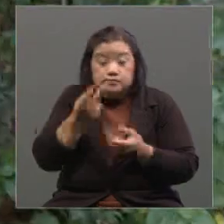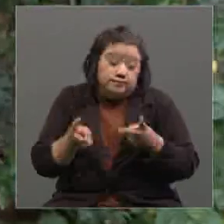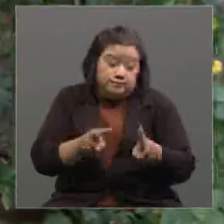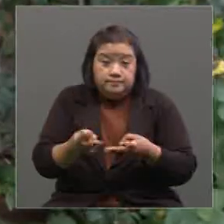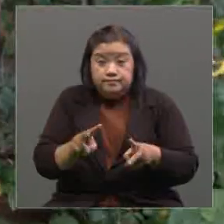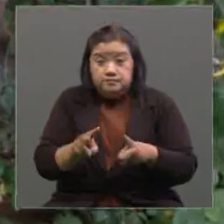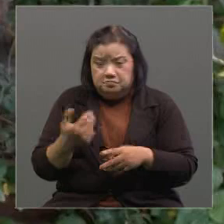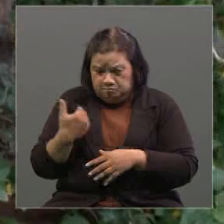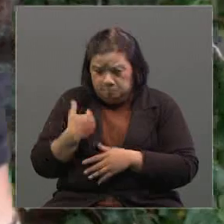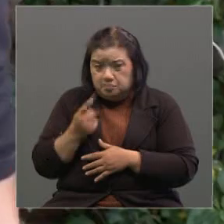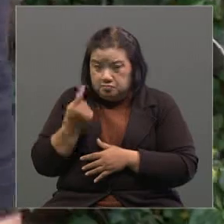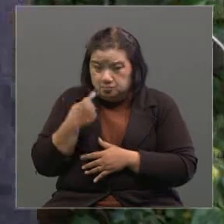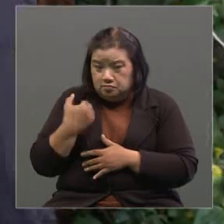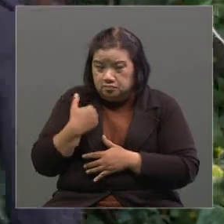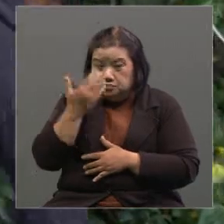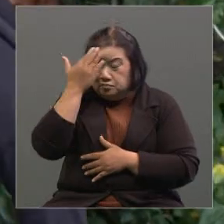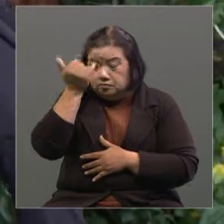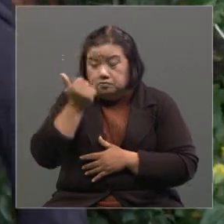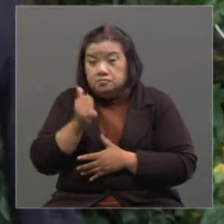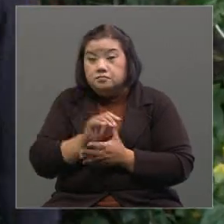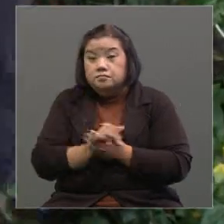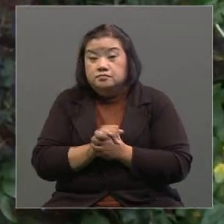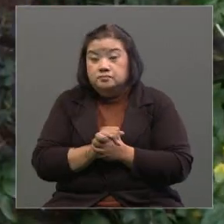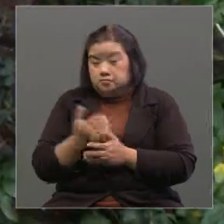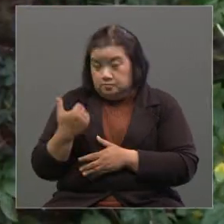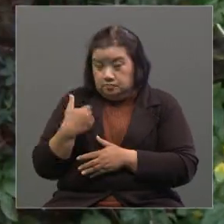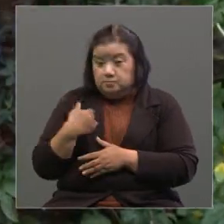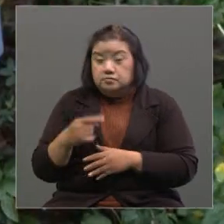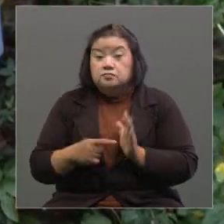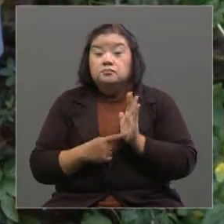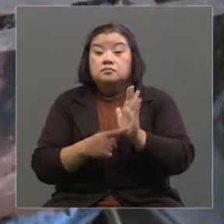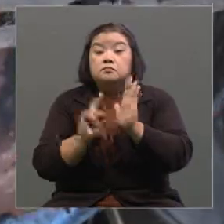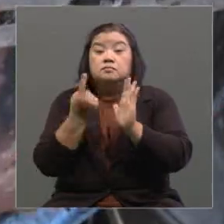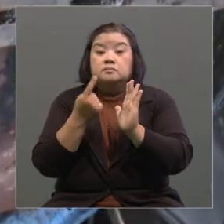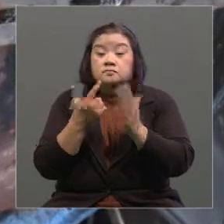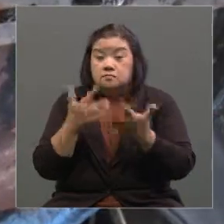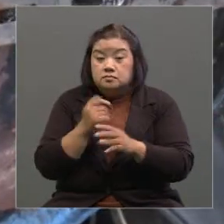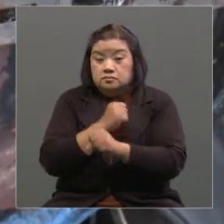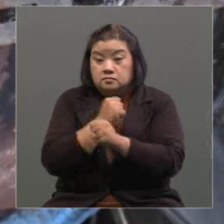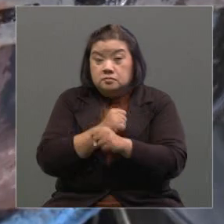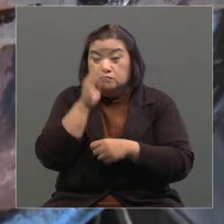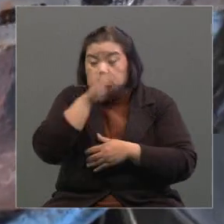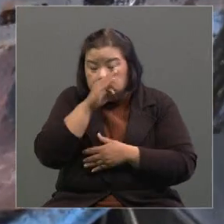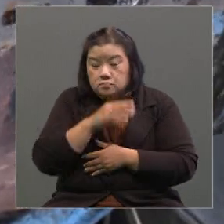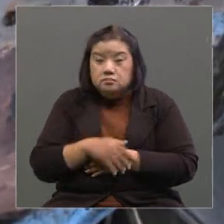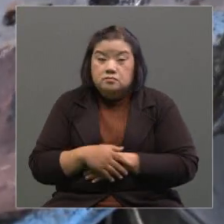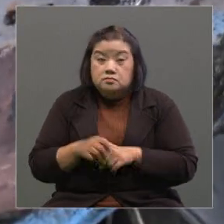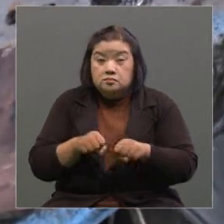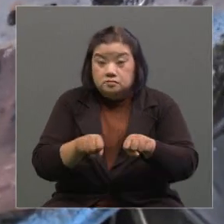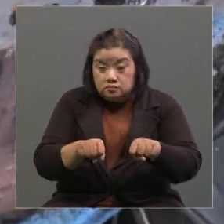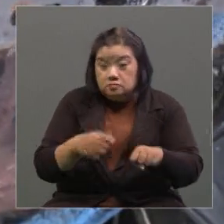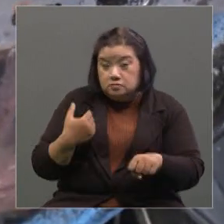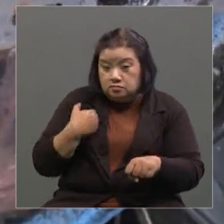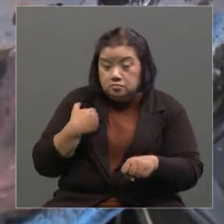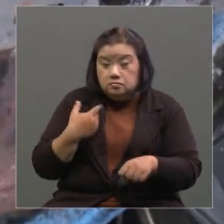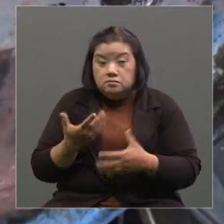รียนจากประชาชนบางพื้นที่หน่วยงานที่เกี่ยวข้องครับจะไปออกแบบเครื่องมือเพื่อช่วยลดฝุ่นจากรถหาบเร่เช่นตัว